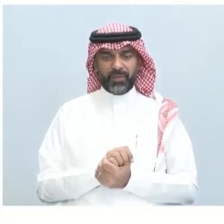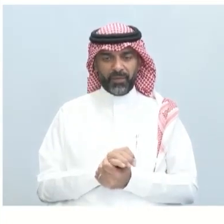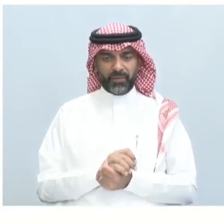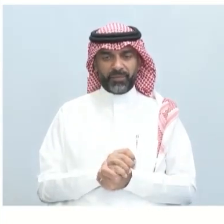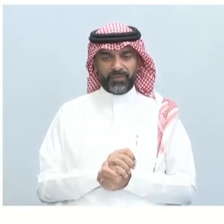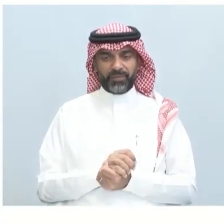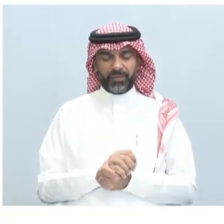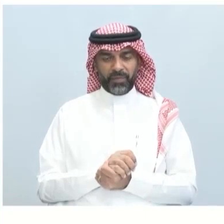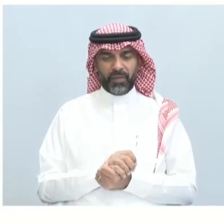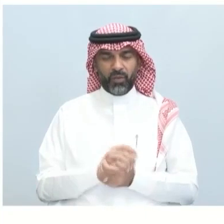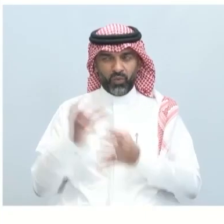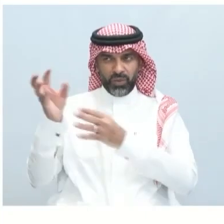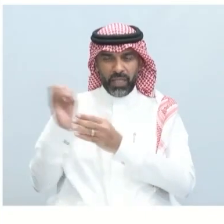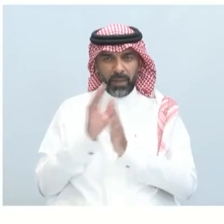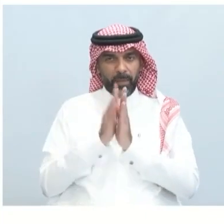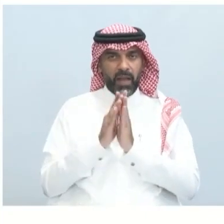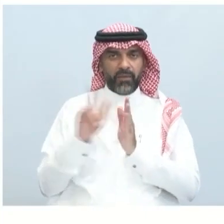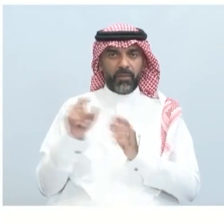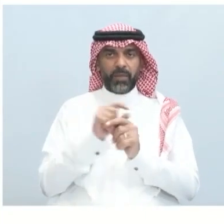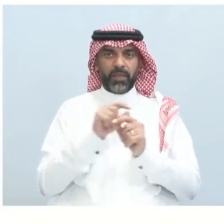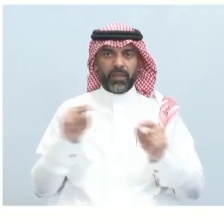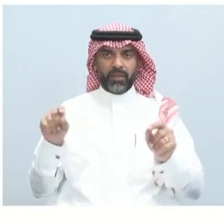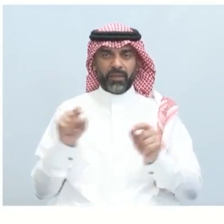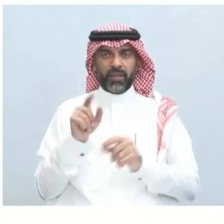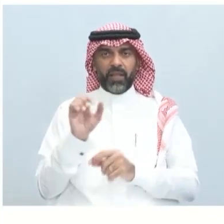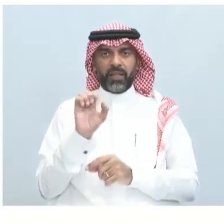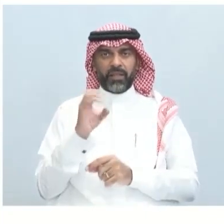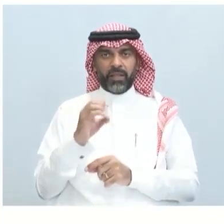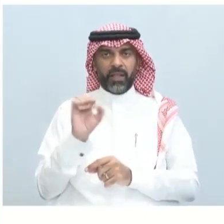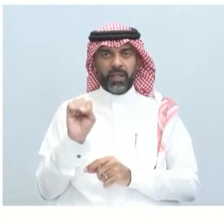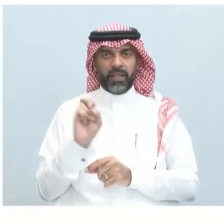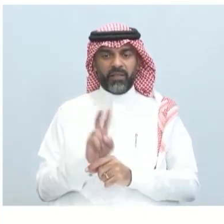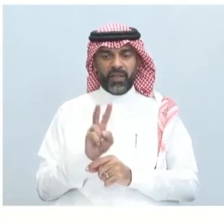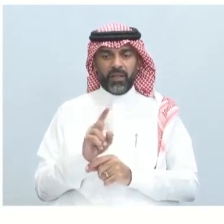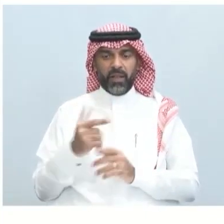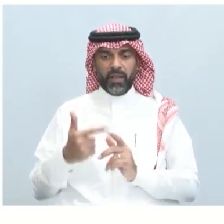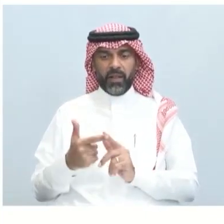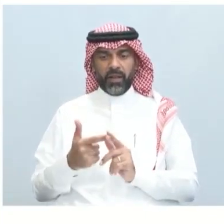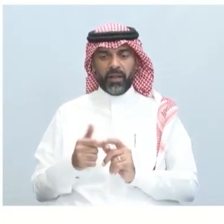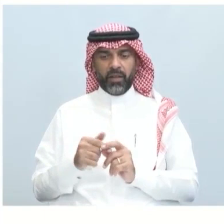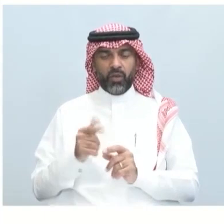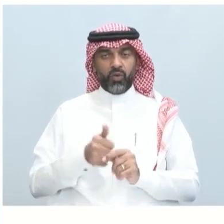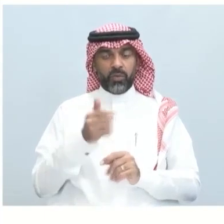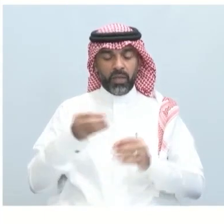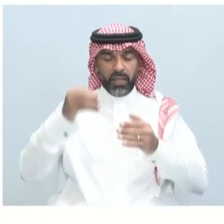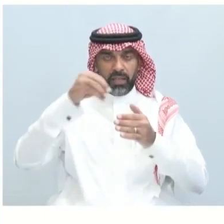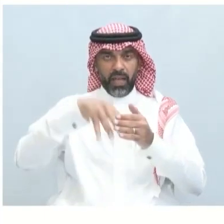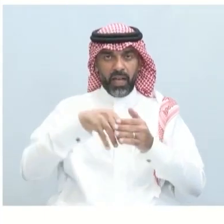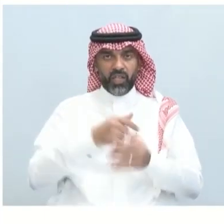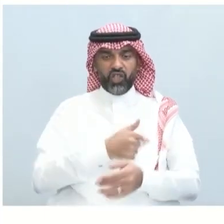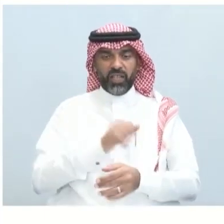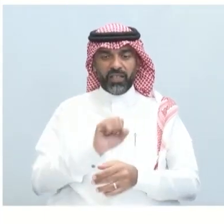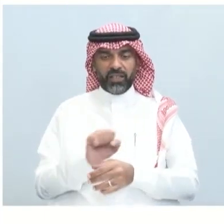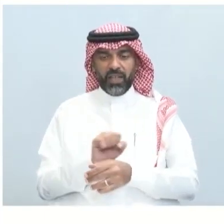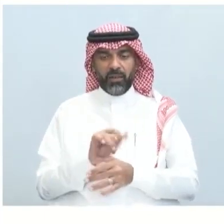عن طريق استيراد ملف بصيغة السي اس في. 2، يمكنك إدخال جهات الاتصال الخاصة بك عن طريق